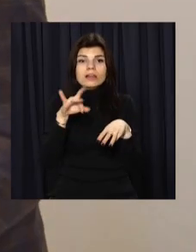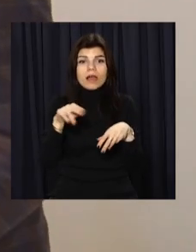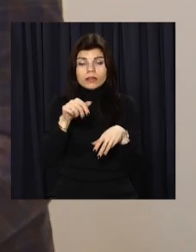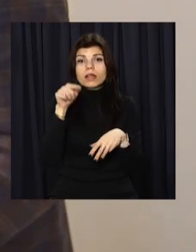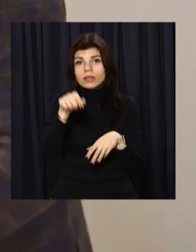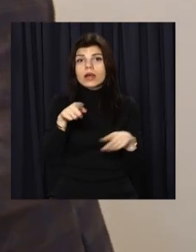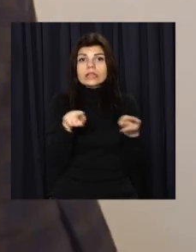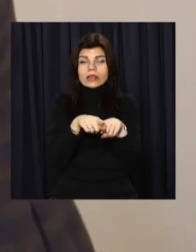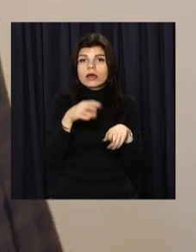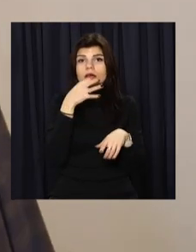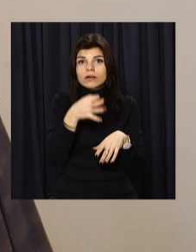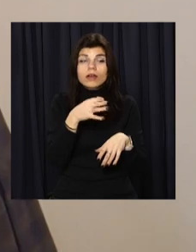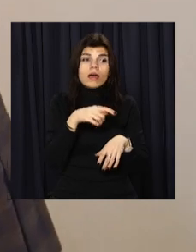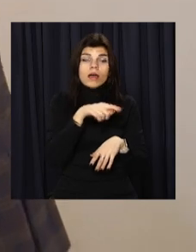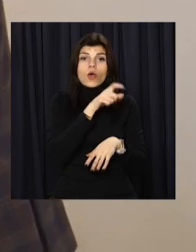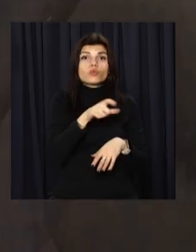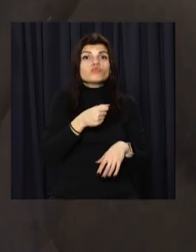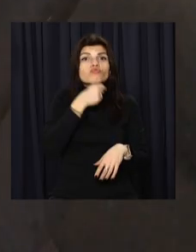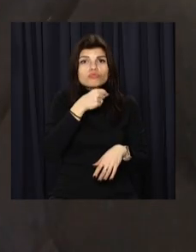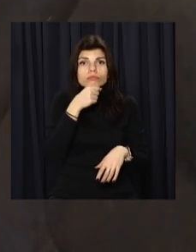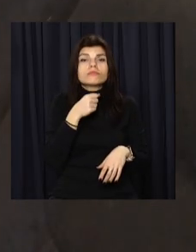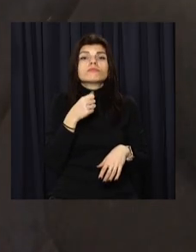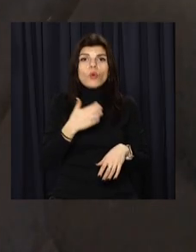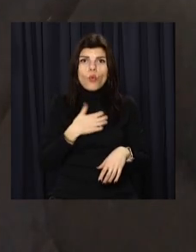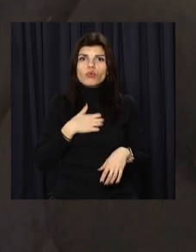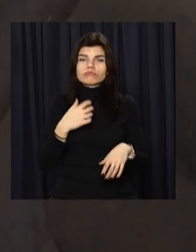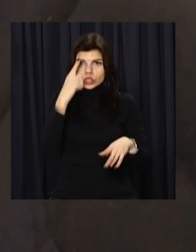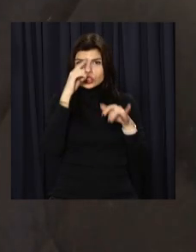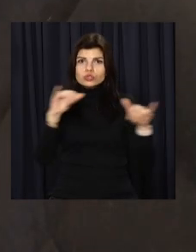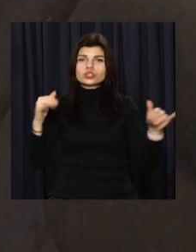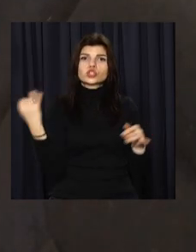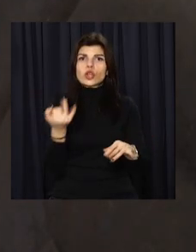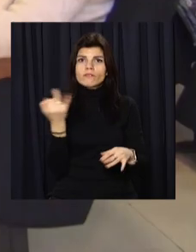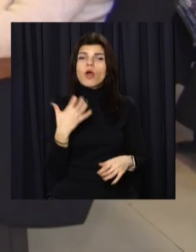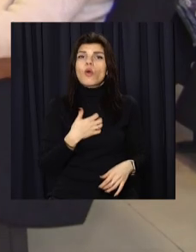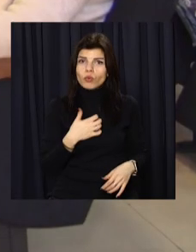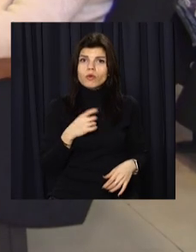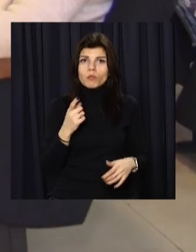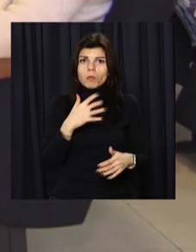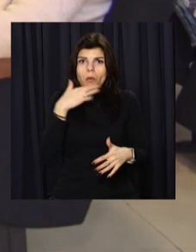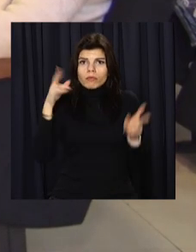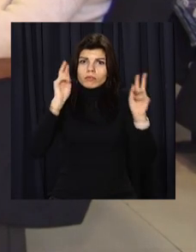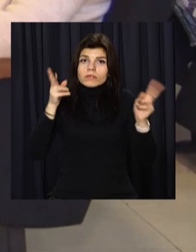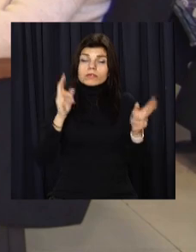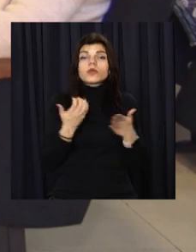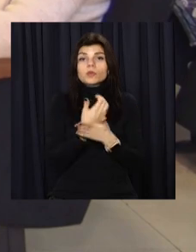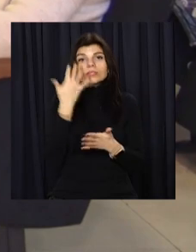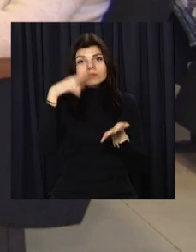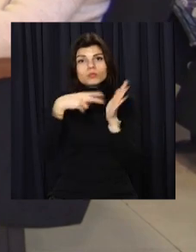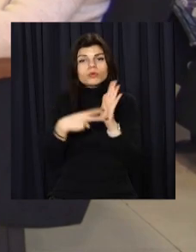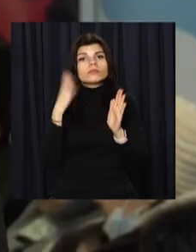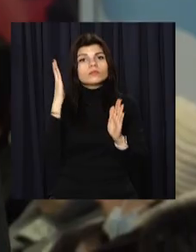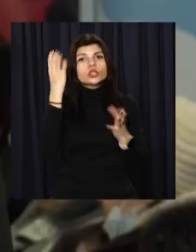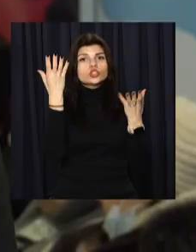Там зазначають, люди похилого віку йдуть у ногу з часом і користуються гаджетами. Тому планують проводити такі зустрічі